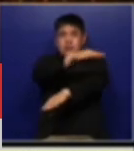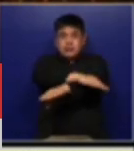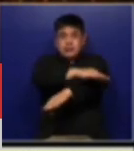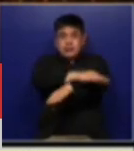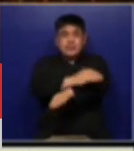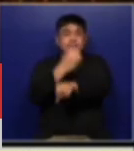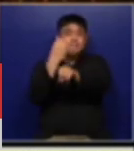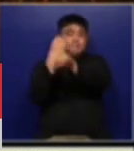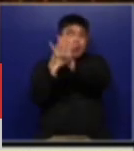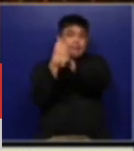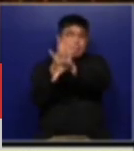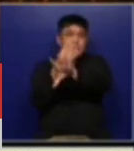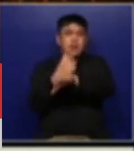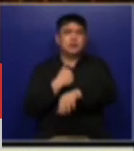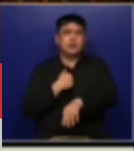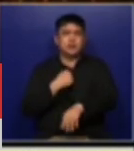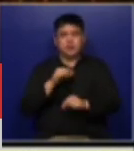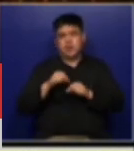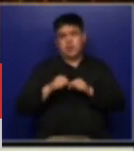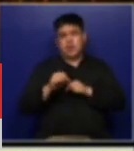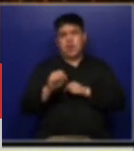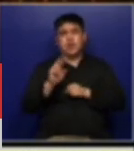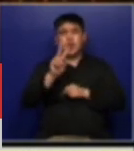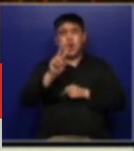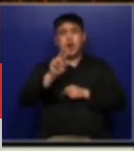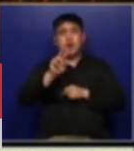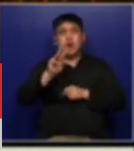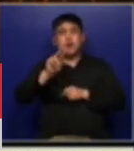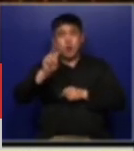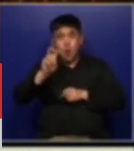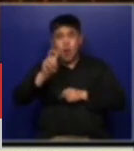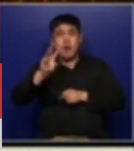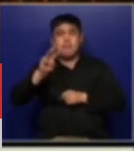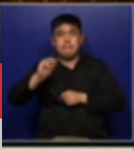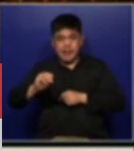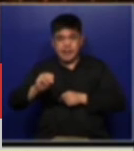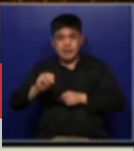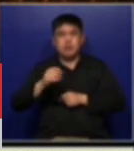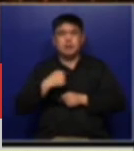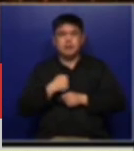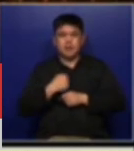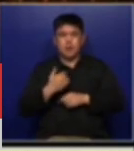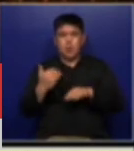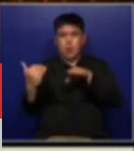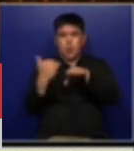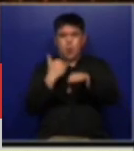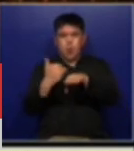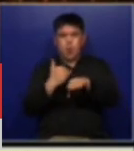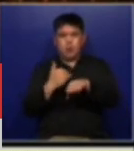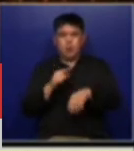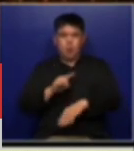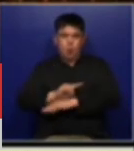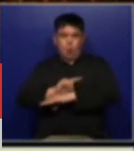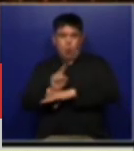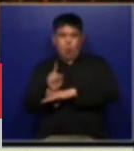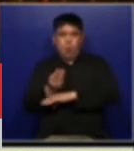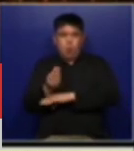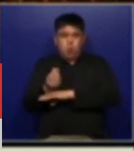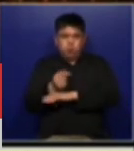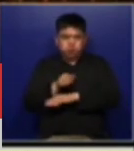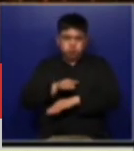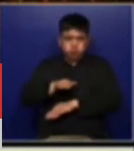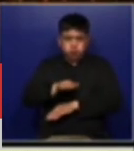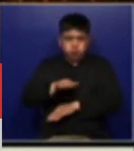จราจรประมาณแค่200เมตรเท่านั้นค่ะท่านประธานคะรถยนต์ส่วนมากก็จะเร่งความเร็ว